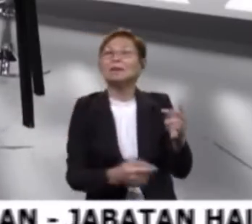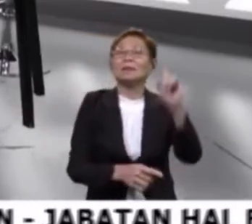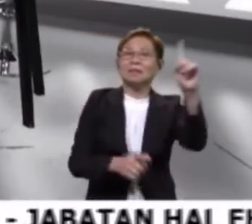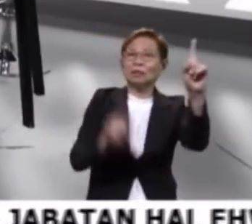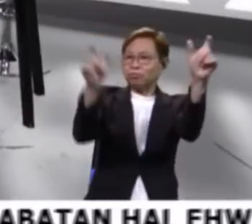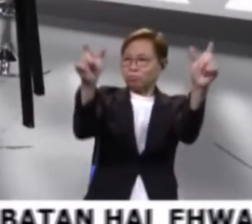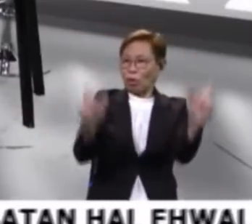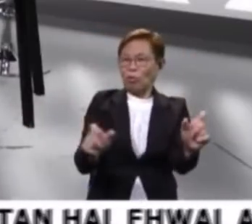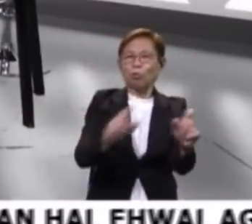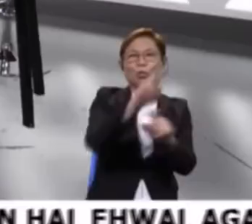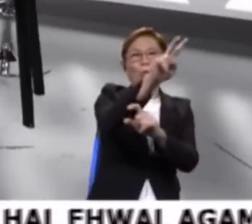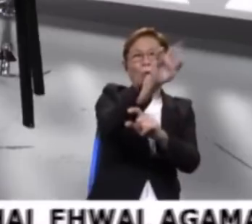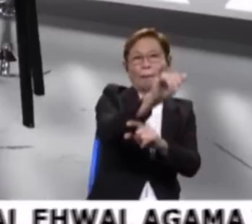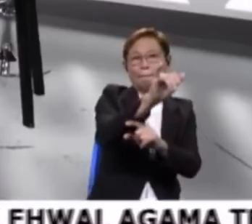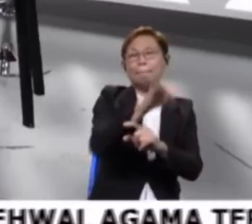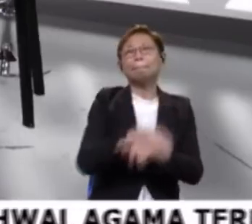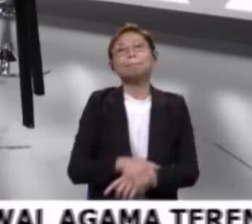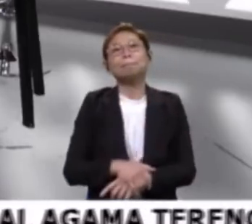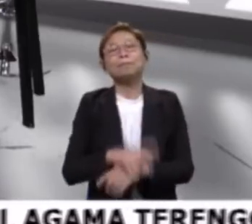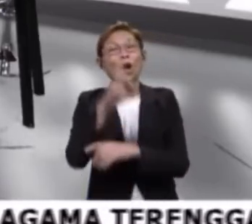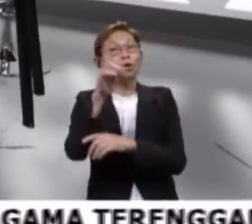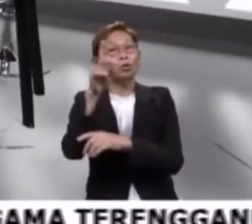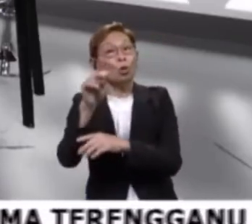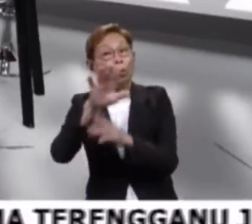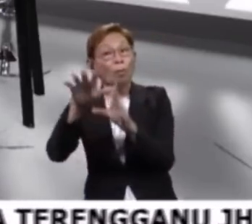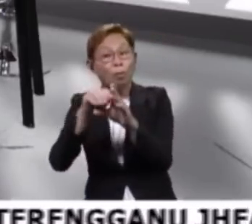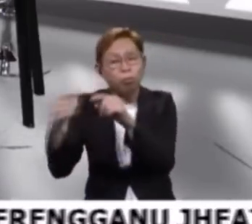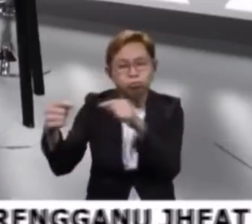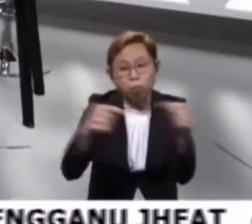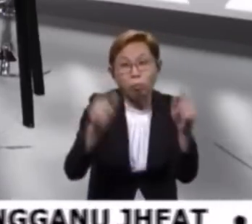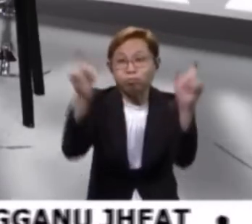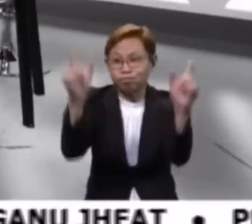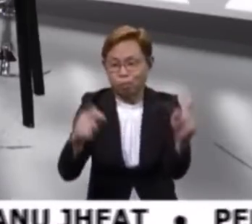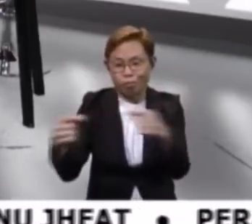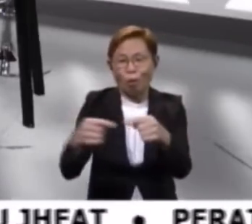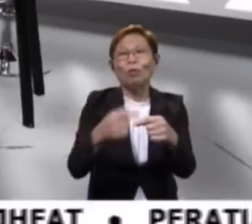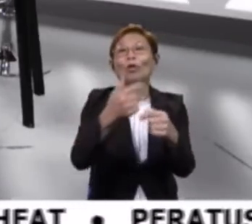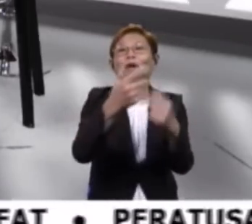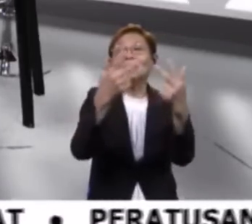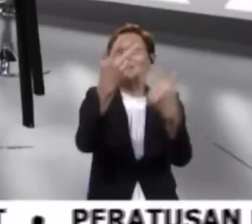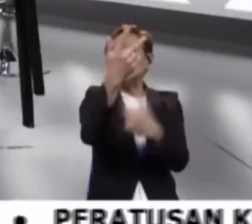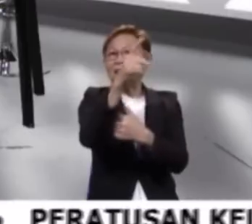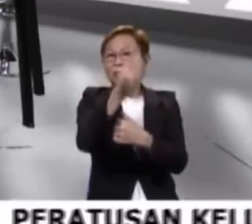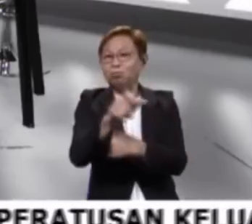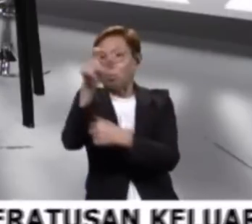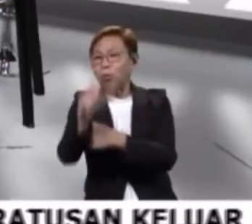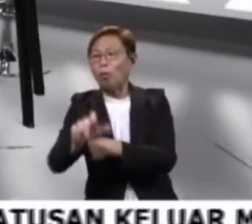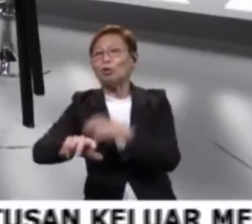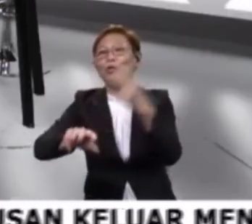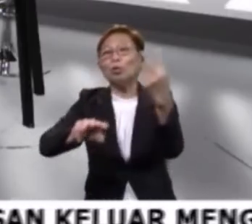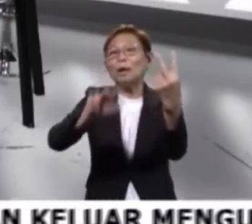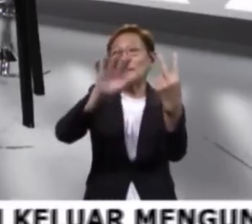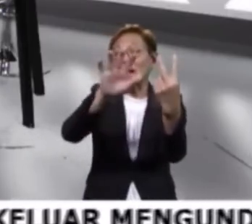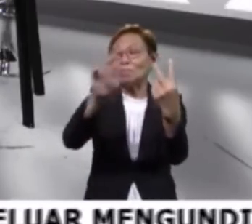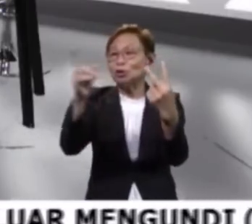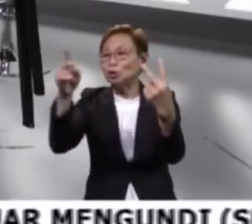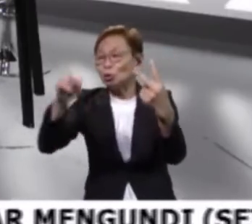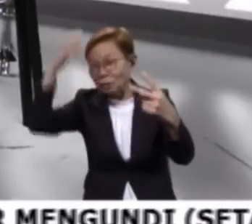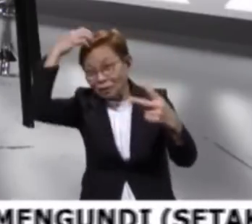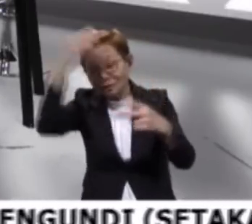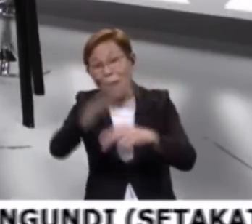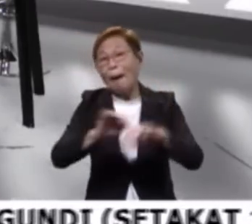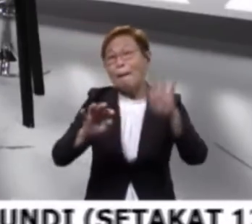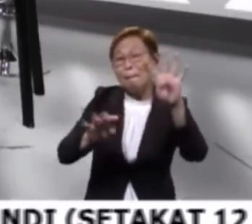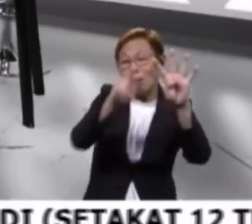satu lawan satu 26 melibatkan betul bukan satu lawan satu untuk tiga penjuru ada 25 dan juga 4